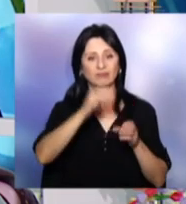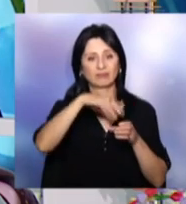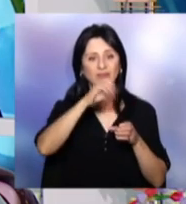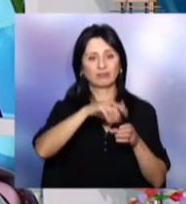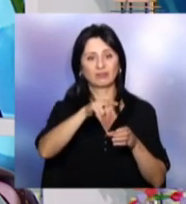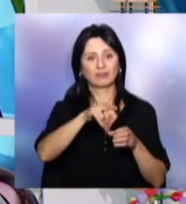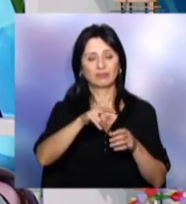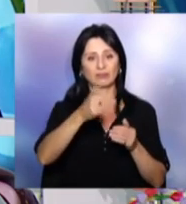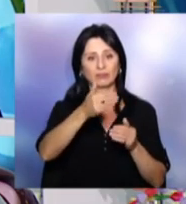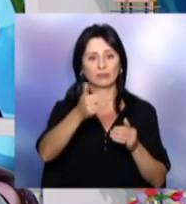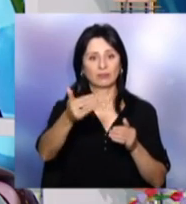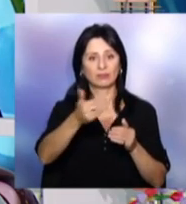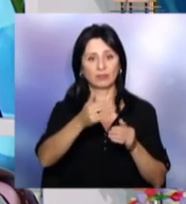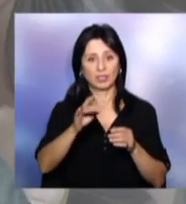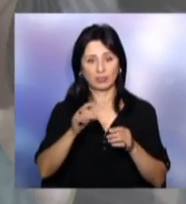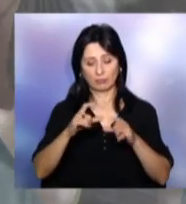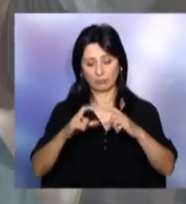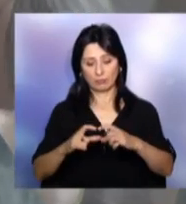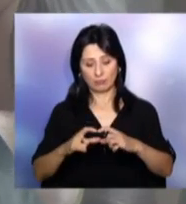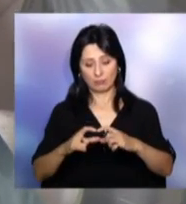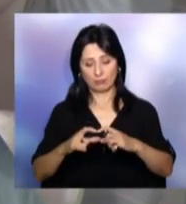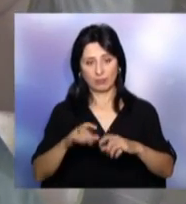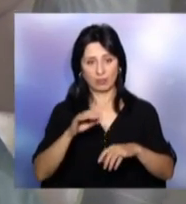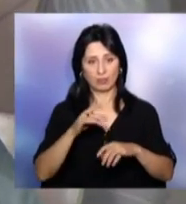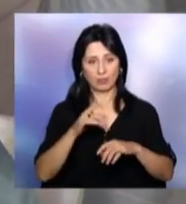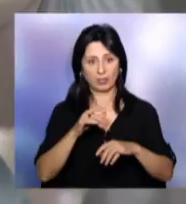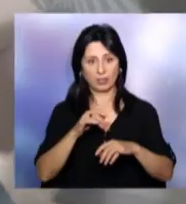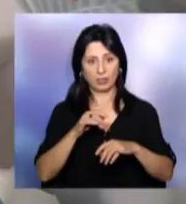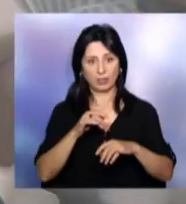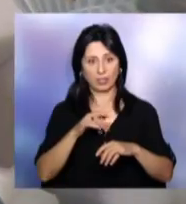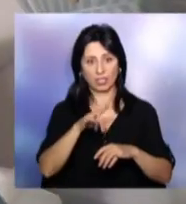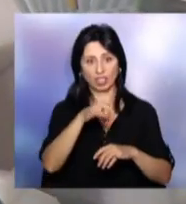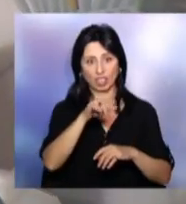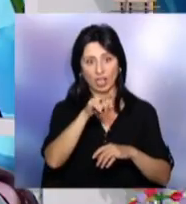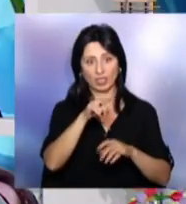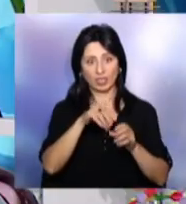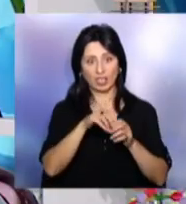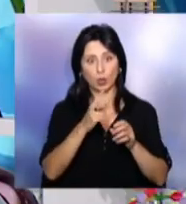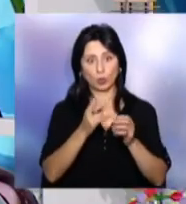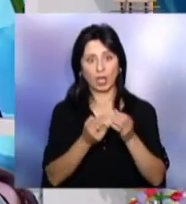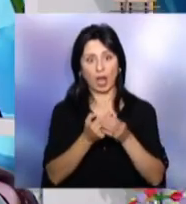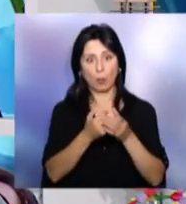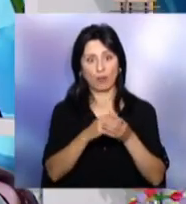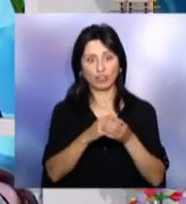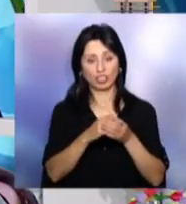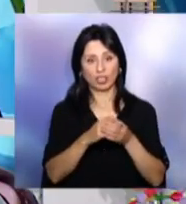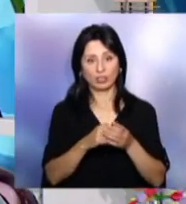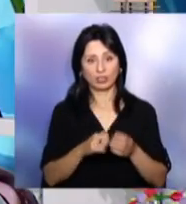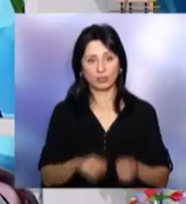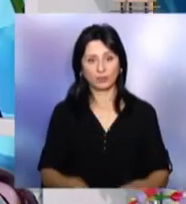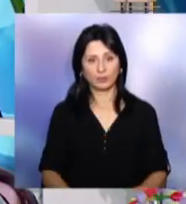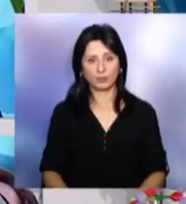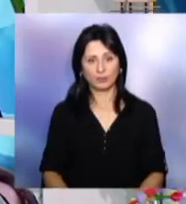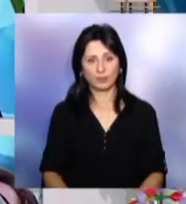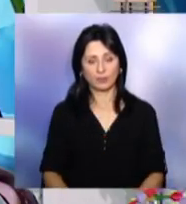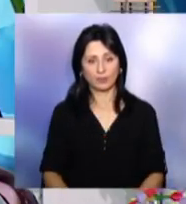უნდა მოხდეს სტომის გაზომვა, იმიტომ რომ თვითონ სტომის ჩანთაზე უნდა ამოვჭრათ ეს რგოლი აუცილებლად.